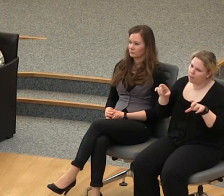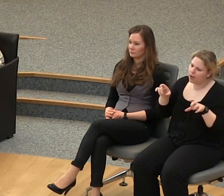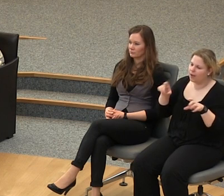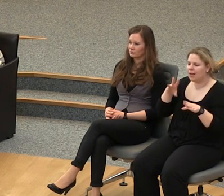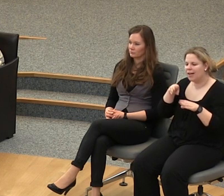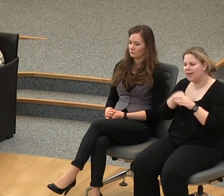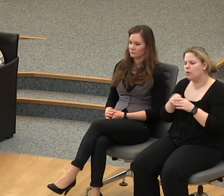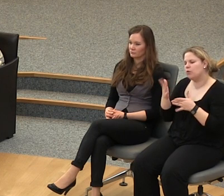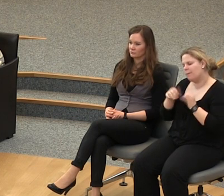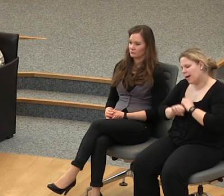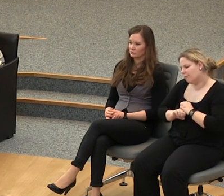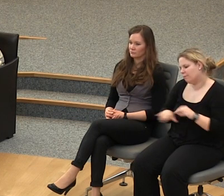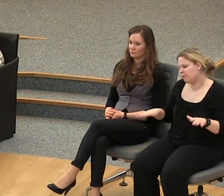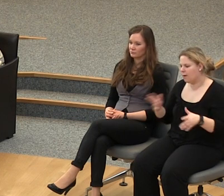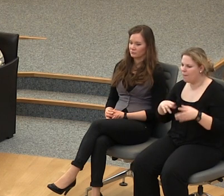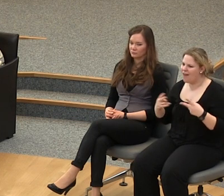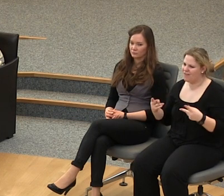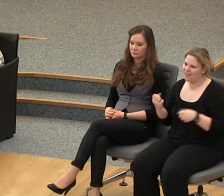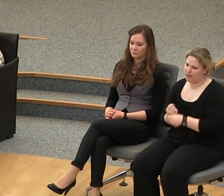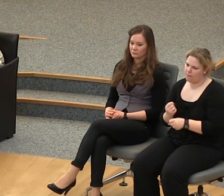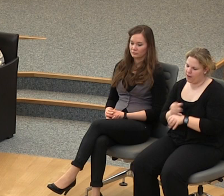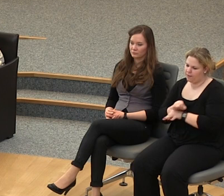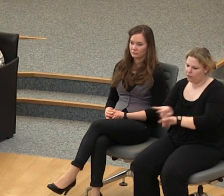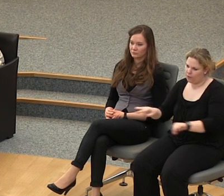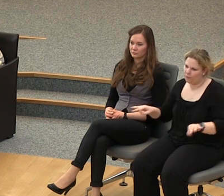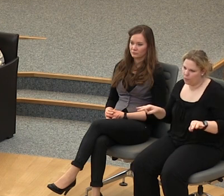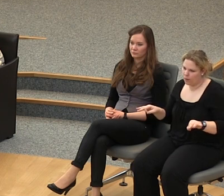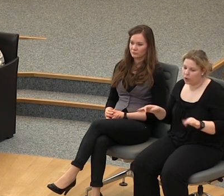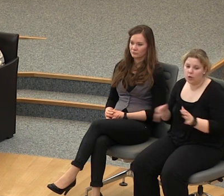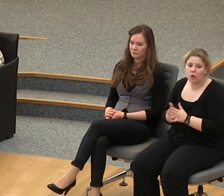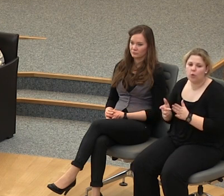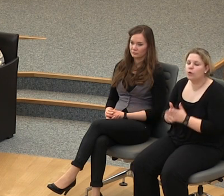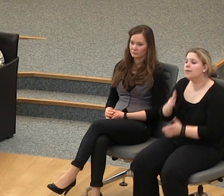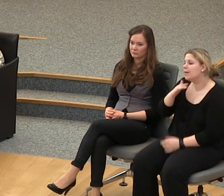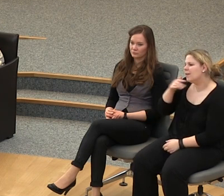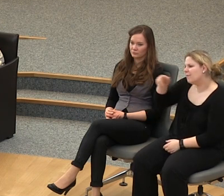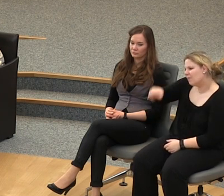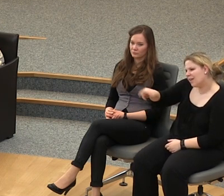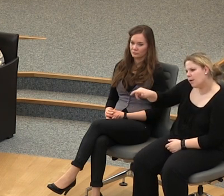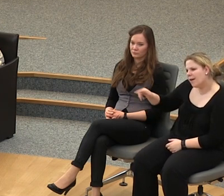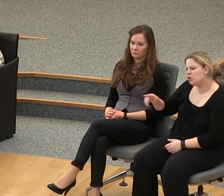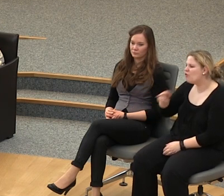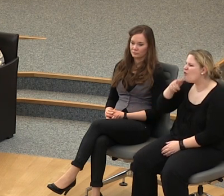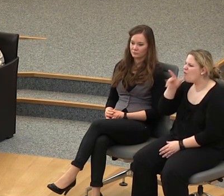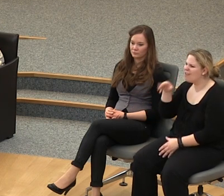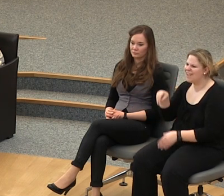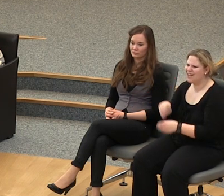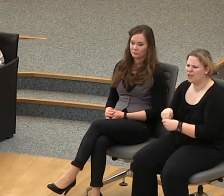ist für viele immer noch ein Fremdwort. Und Inklusion wird, wenn